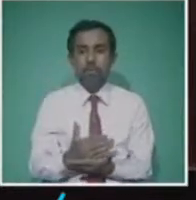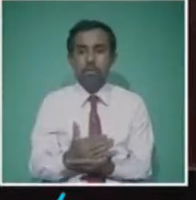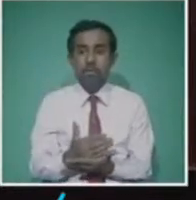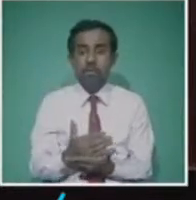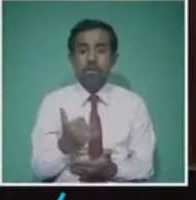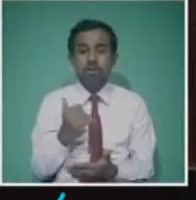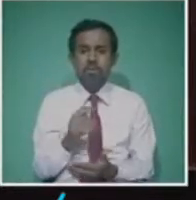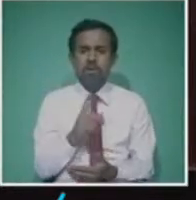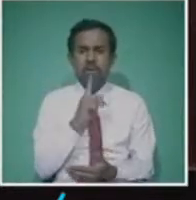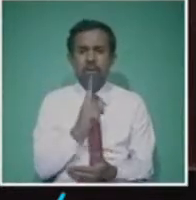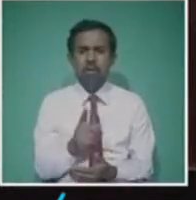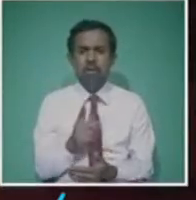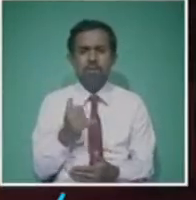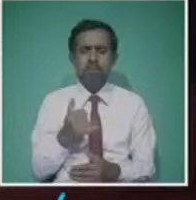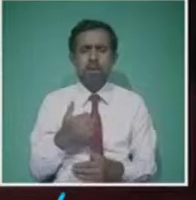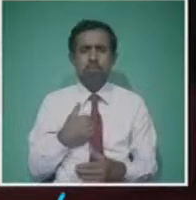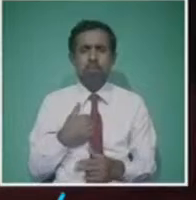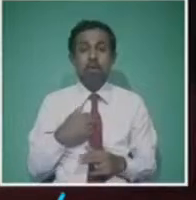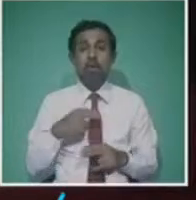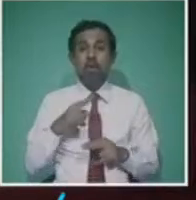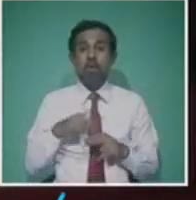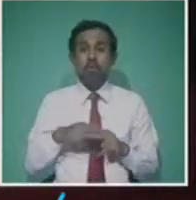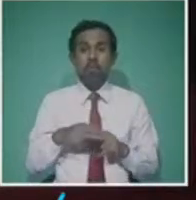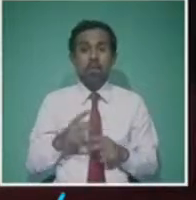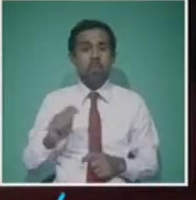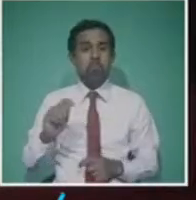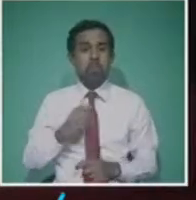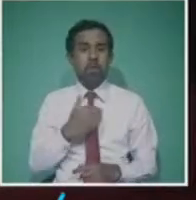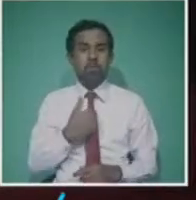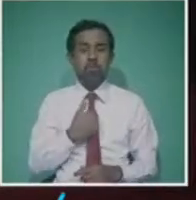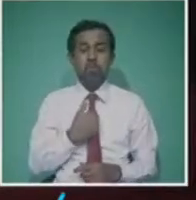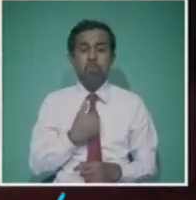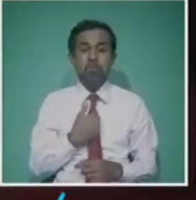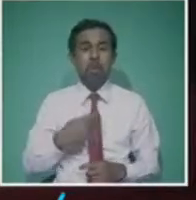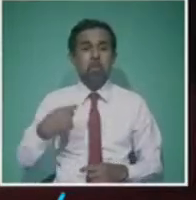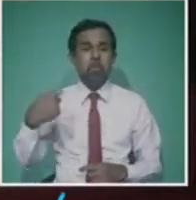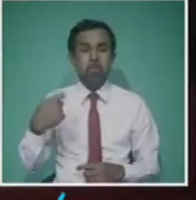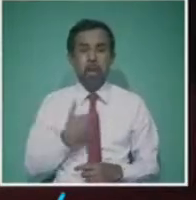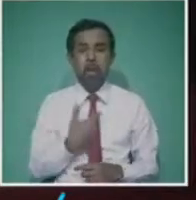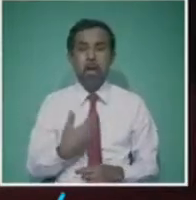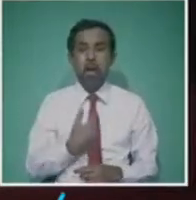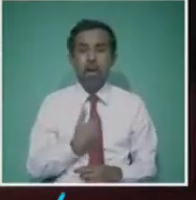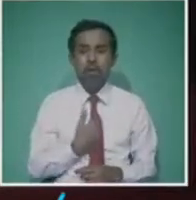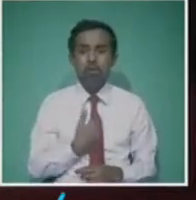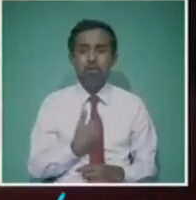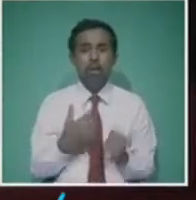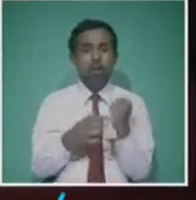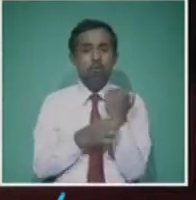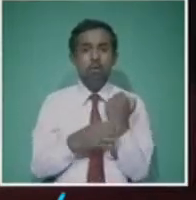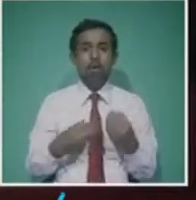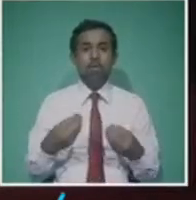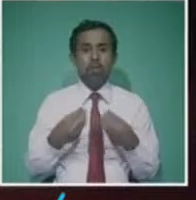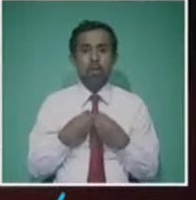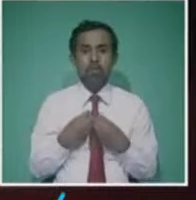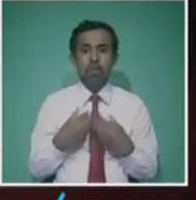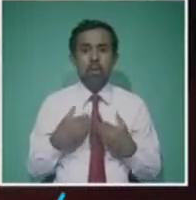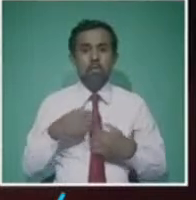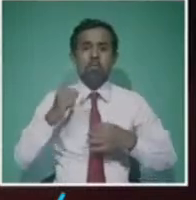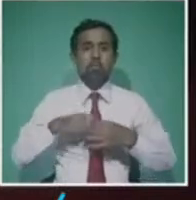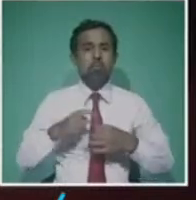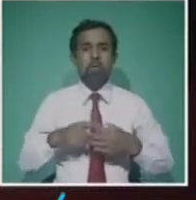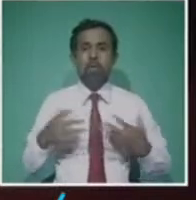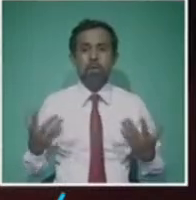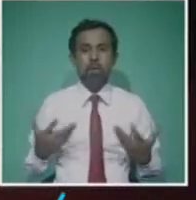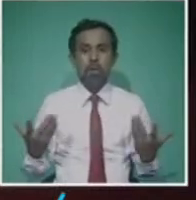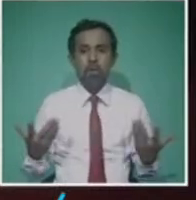එතකොට සමහරු කියාවි සබර්ලාල්ට මම ෆීල්ඩ් මාෂල් මට වැටුපත් හම්බෙනවා, ෆීල්ඩ් මාෂල් පඩිත් හම්බෙනවා, වරප්‍රසාදත් හම්බෙනවා, ඒකන්ද අපට ප්‍රශ්නයක් නැහැ